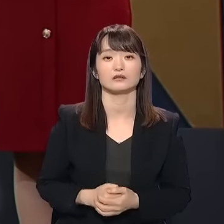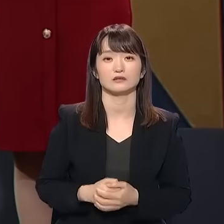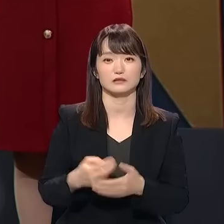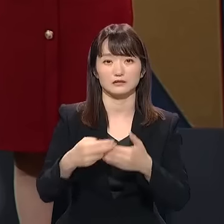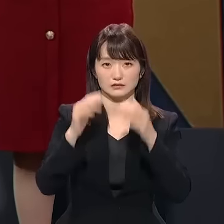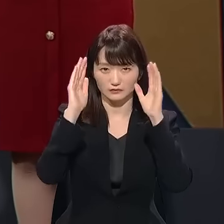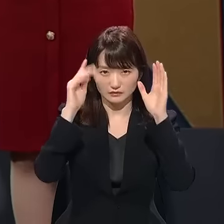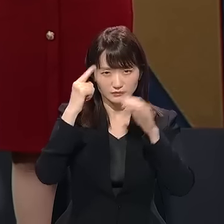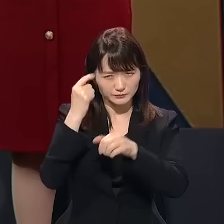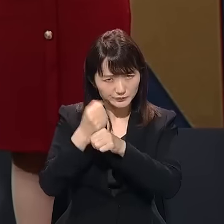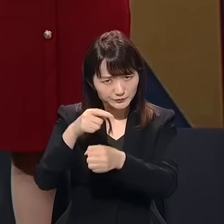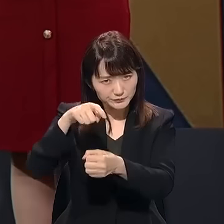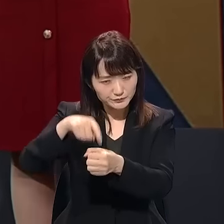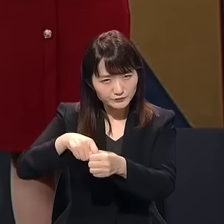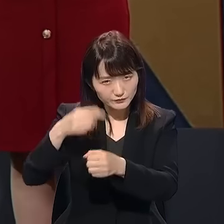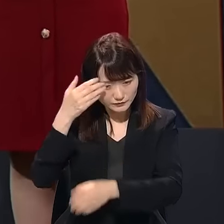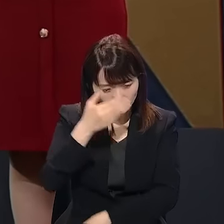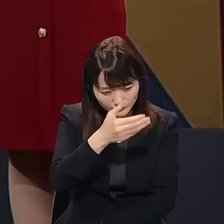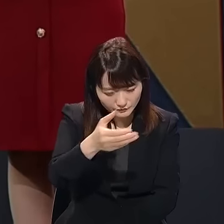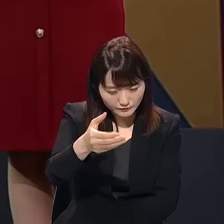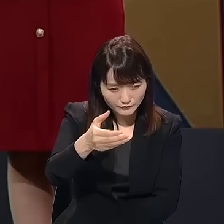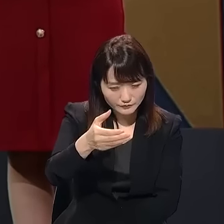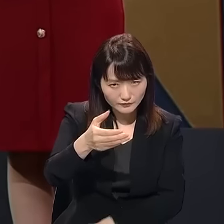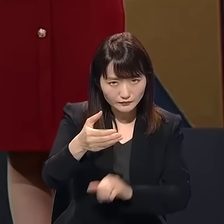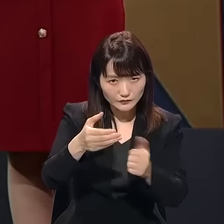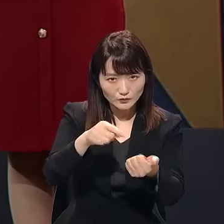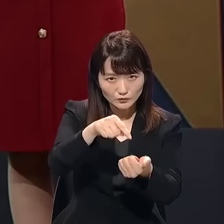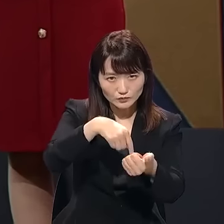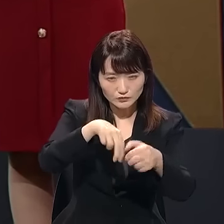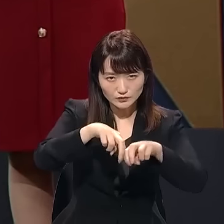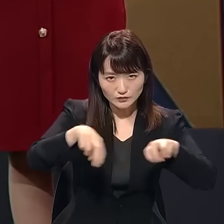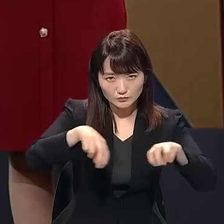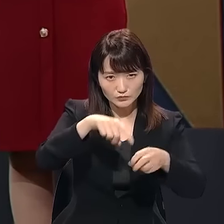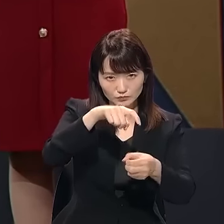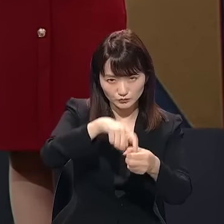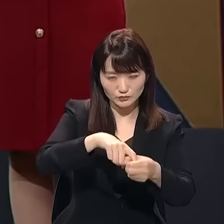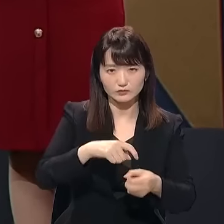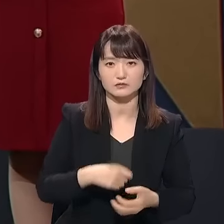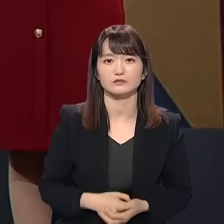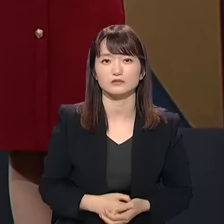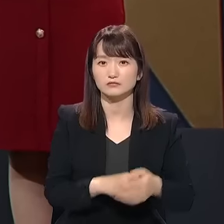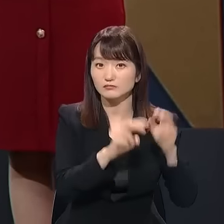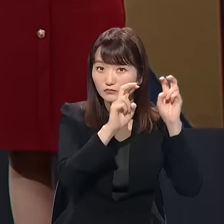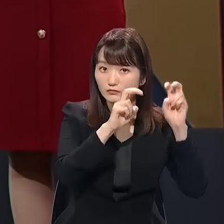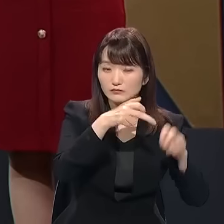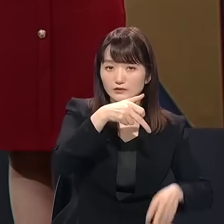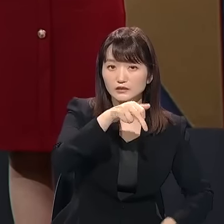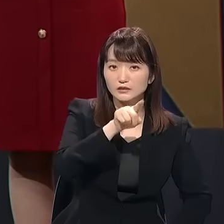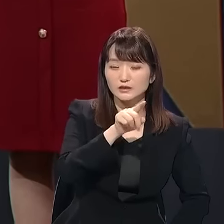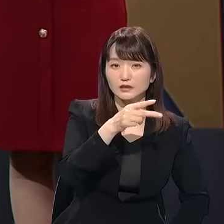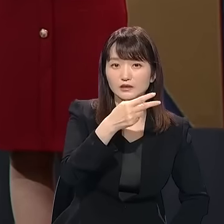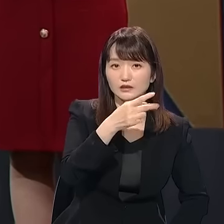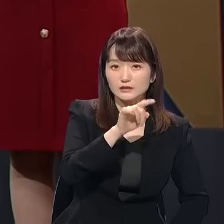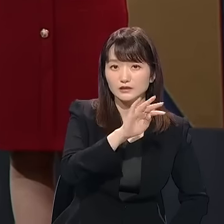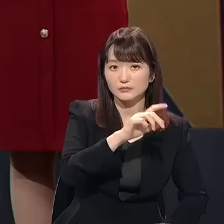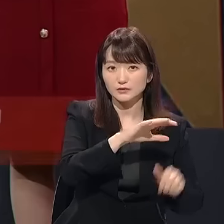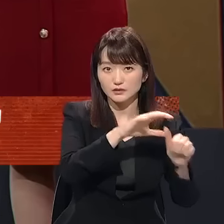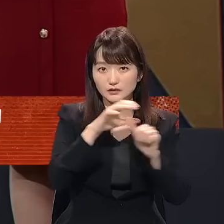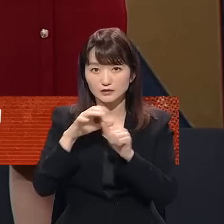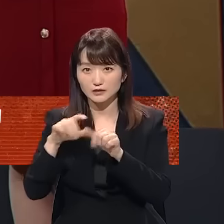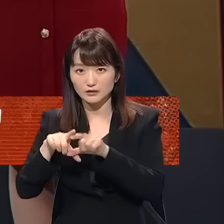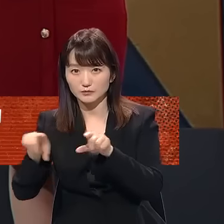의학과 연구 목적으로 기증된 해부용 시신을 뜻합니다 그런데이 업체가 카데바를 활용해 비의료인의